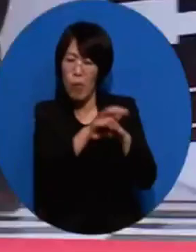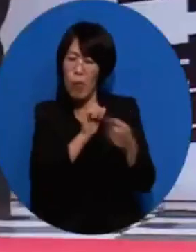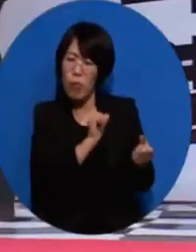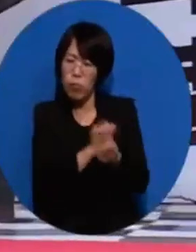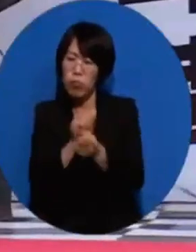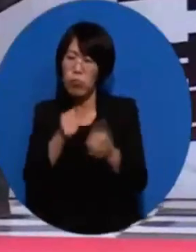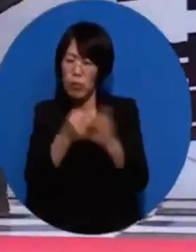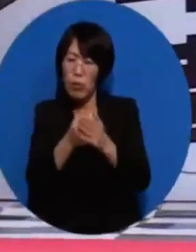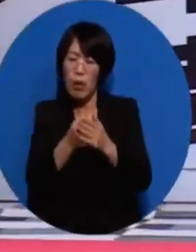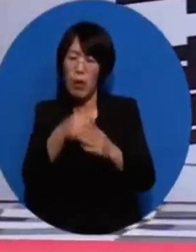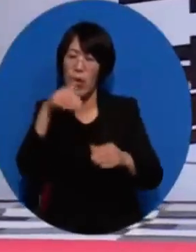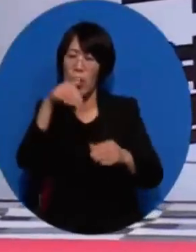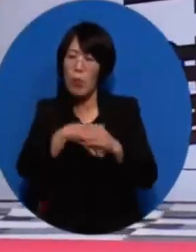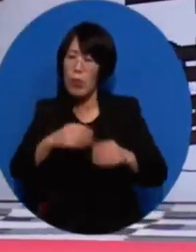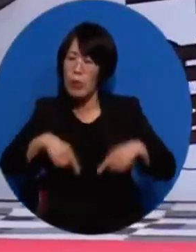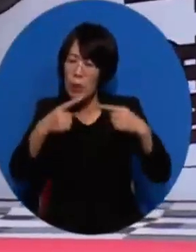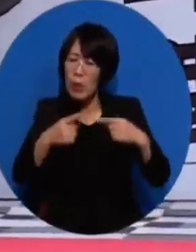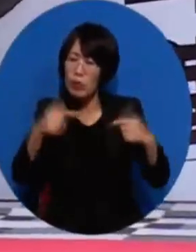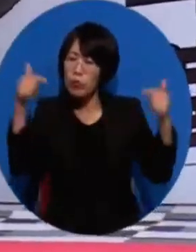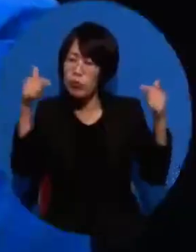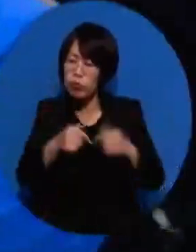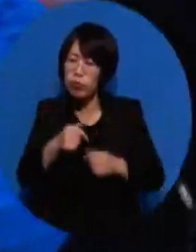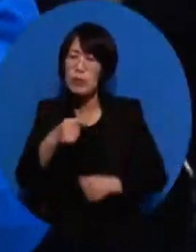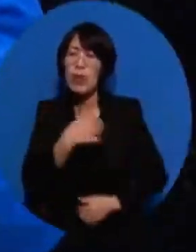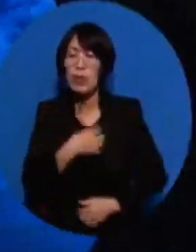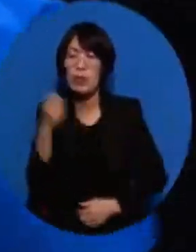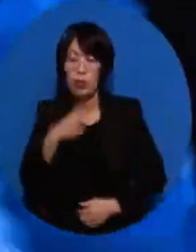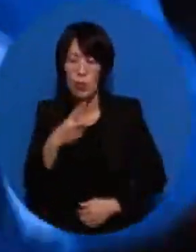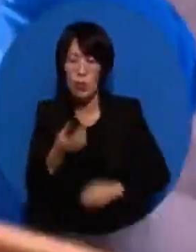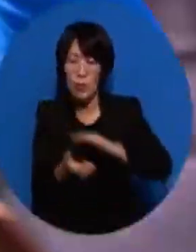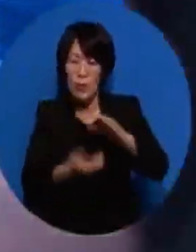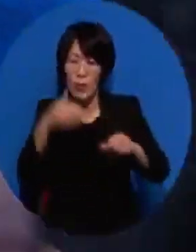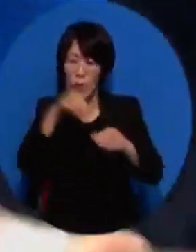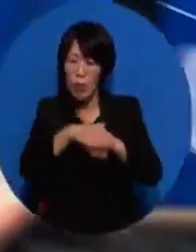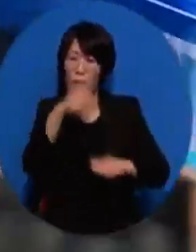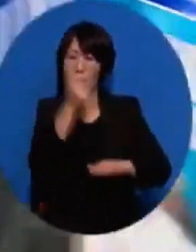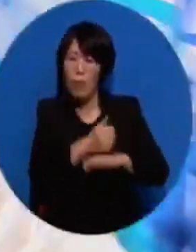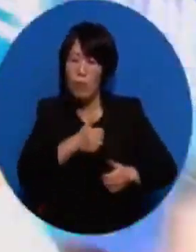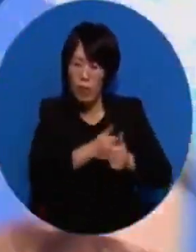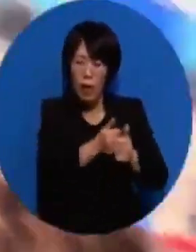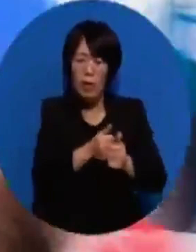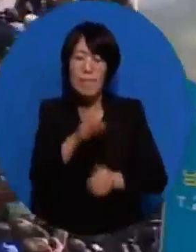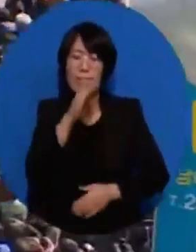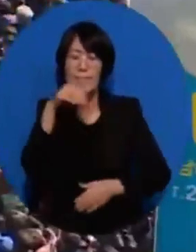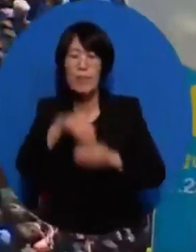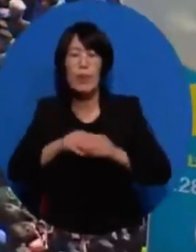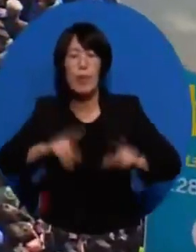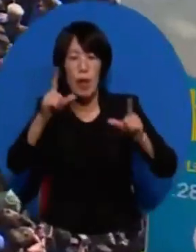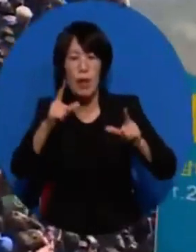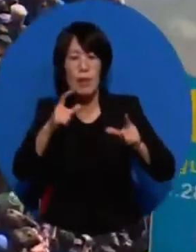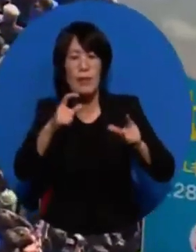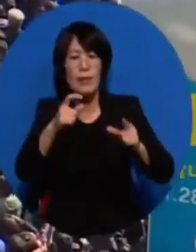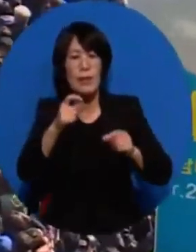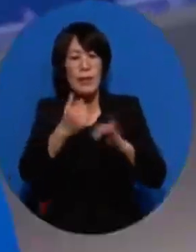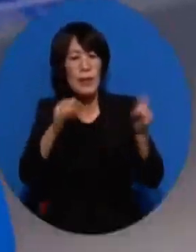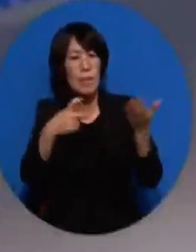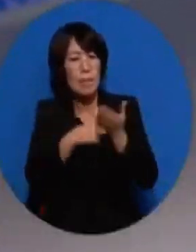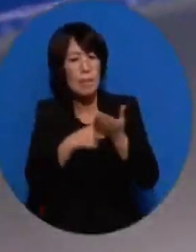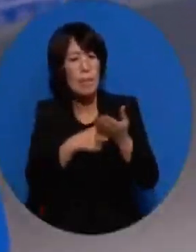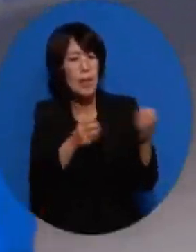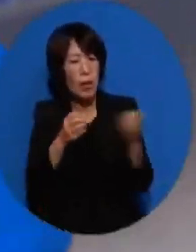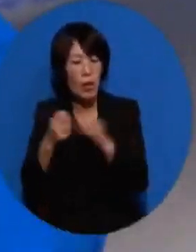대확산으로 투표율이 낮아질 수 있다는 점. 그리고 사전투표의 흐름이 대선 당일 유권자들의 표심에 영향을 주는